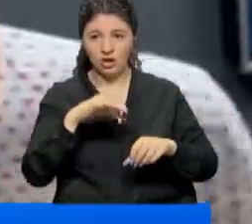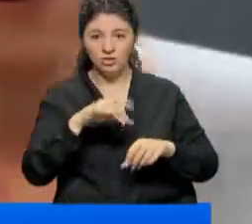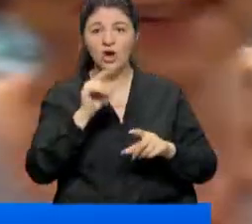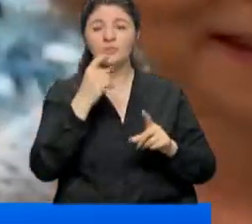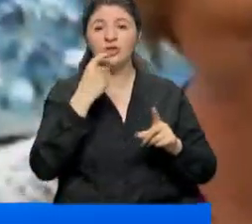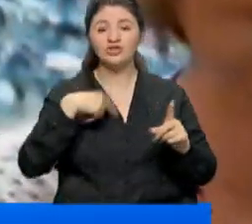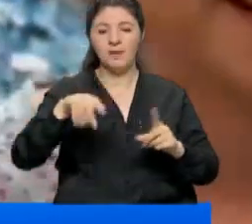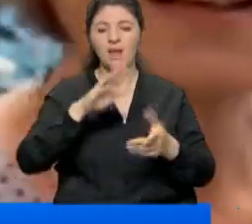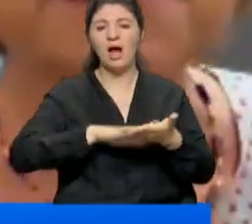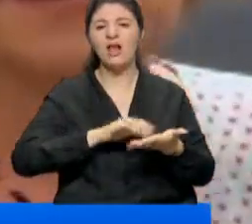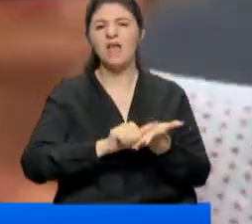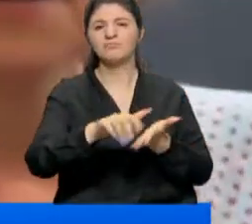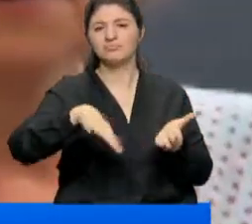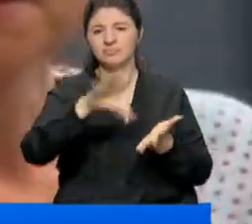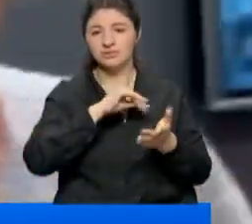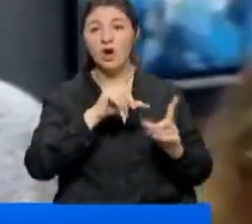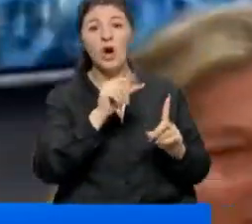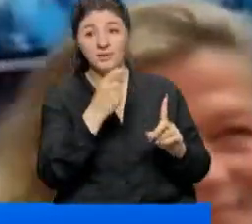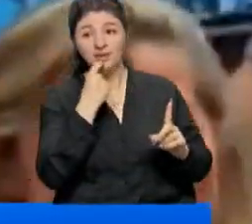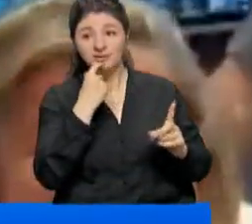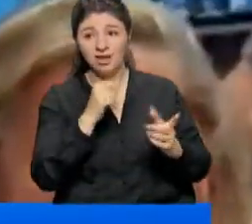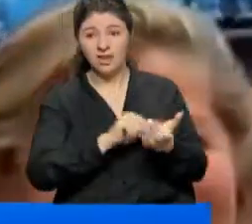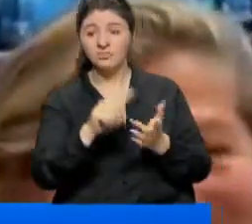bir arkadaşım hepsi